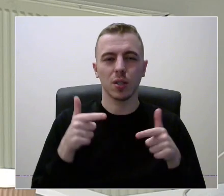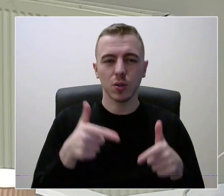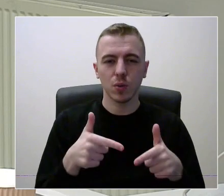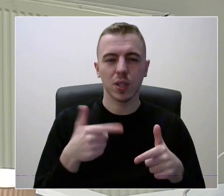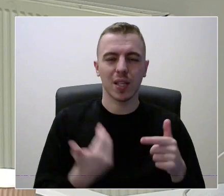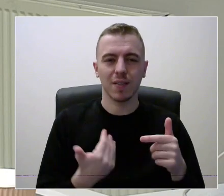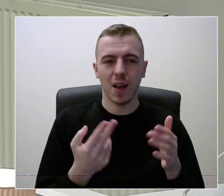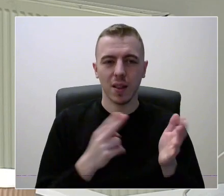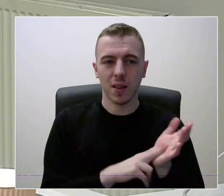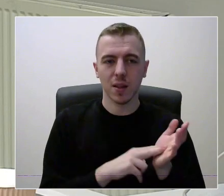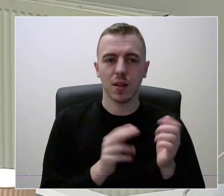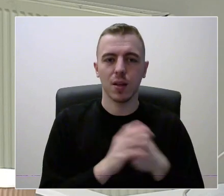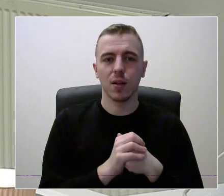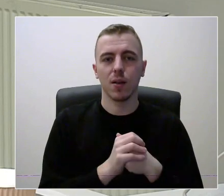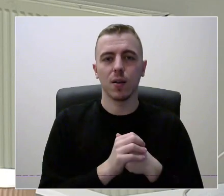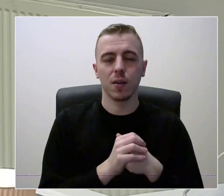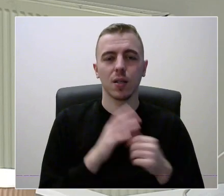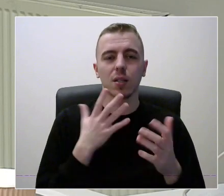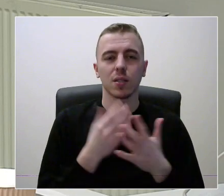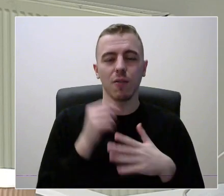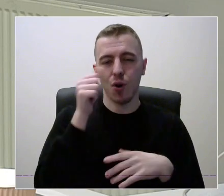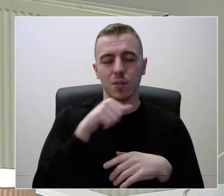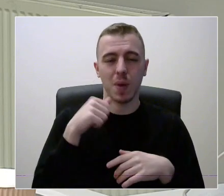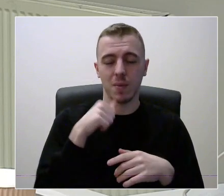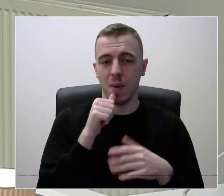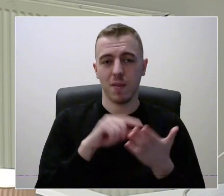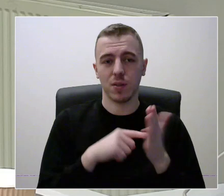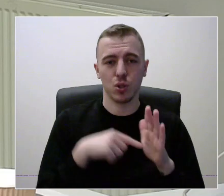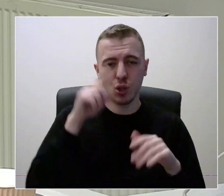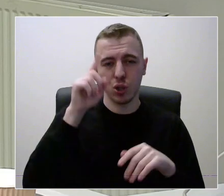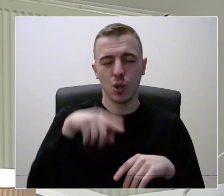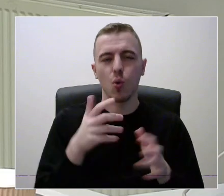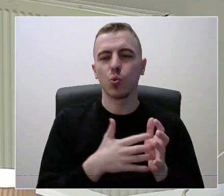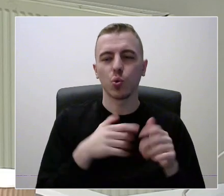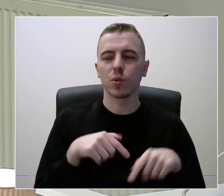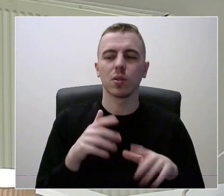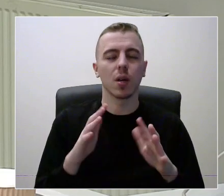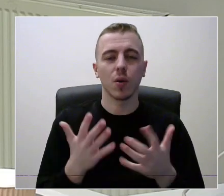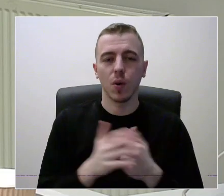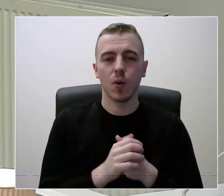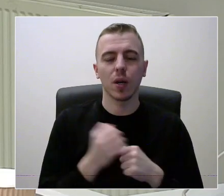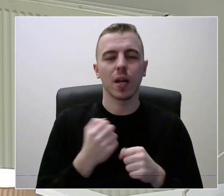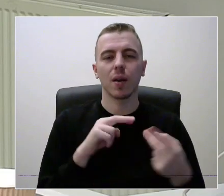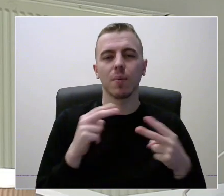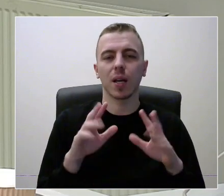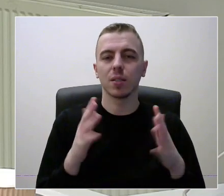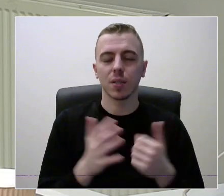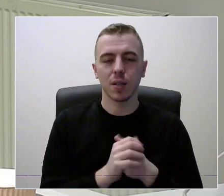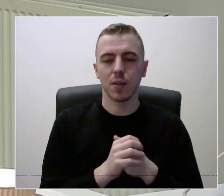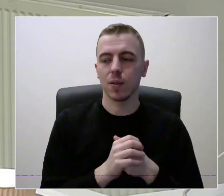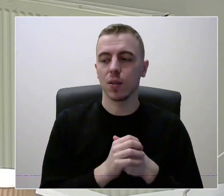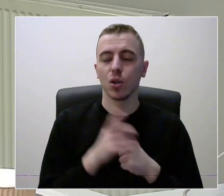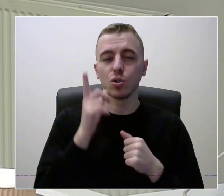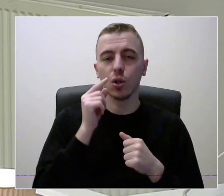gyventi. Savo asmeniniu pavyzdžiu žinau, ko trūksta ir ką reikia pakeisti, kad Šilutės kraštas